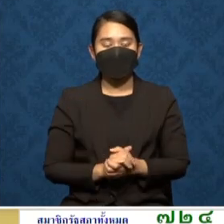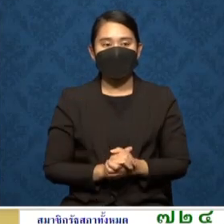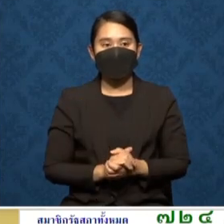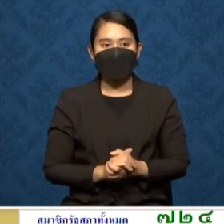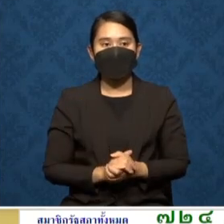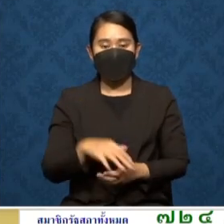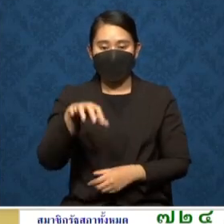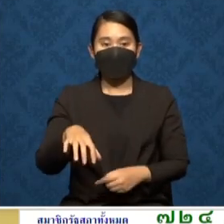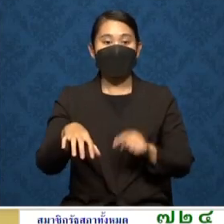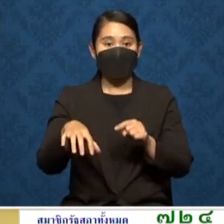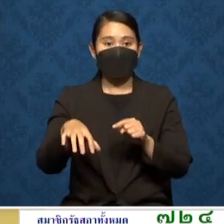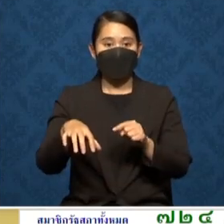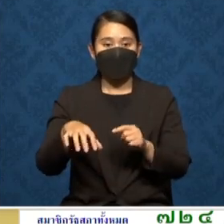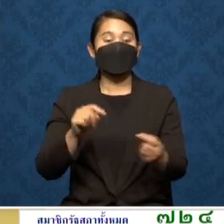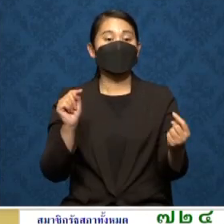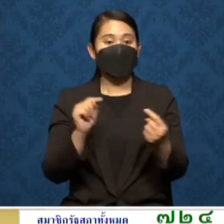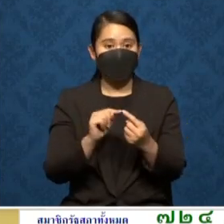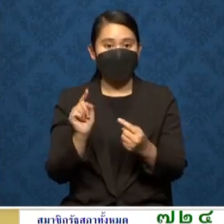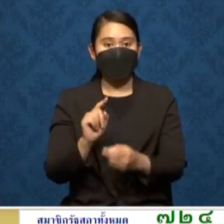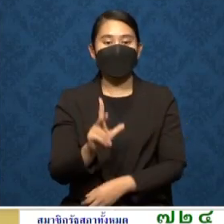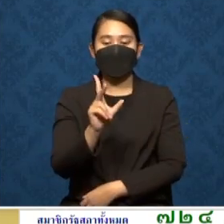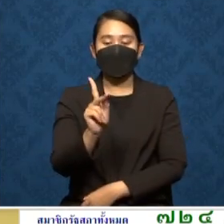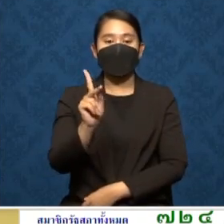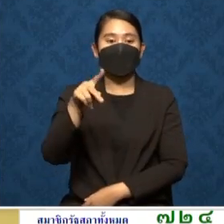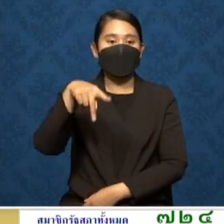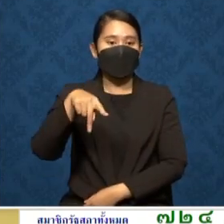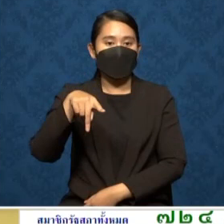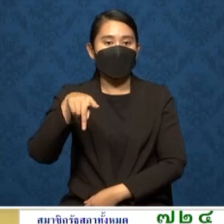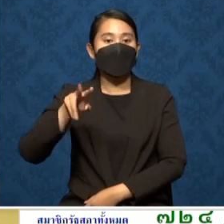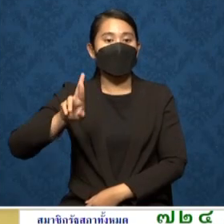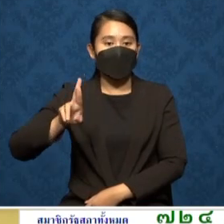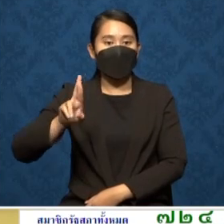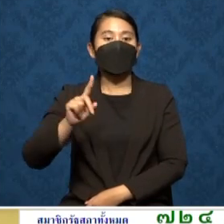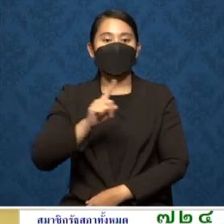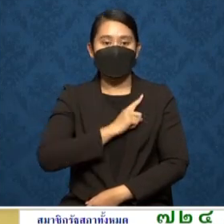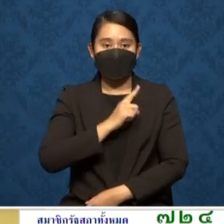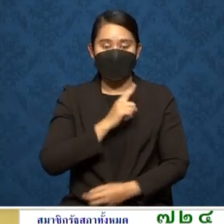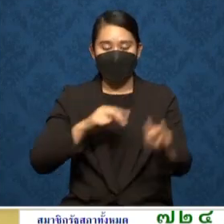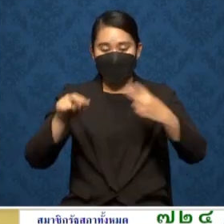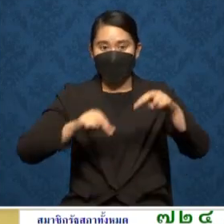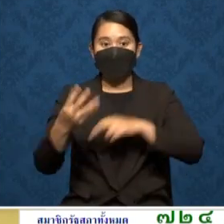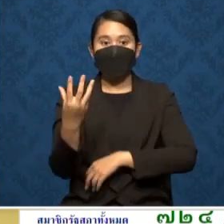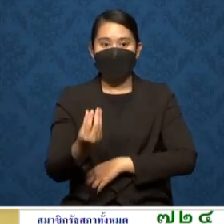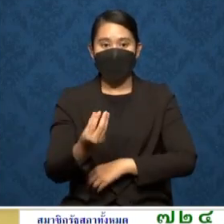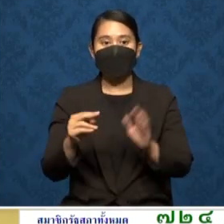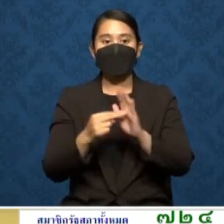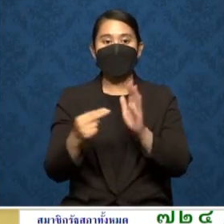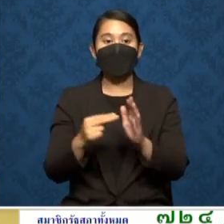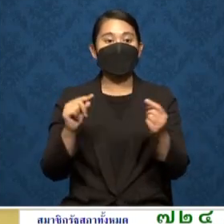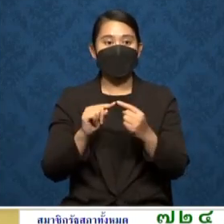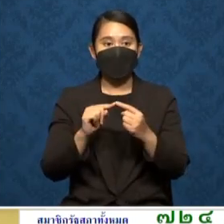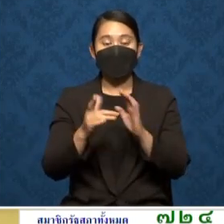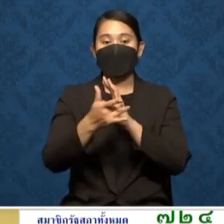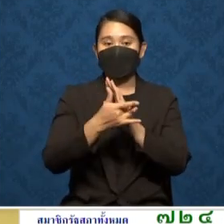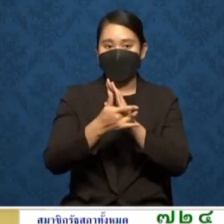จะให้สำนักงานคณะกรรมการกพร.เป็นผู้ทำหน้าที่นี้เราจะไม่ใช้หน่วยงานทางด้านอิเล็ก